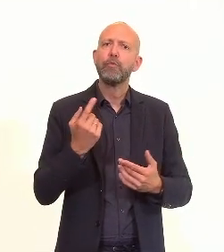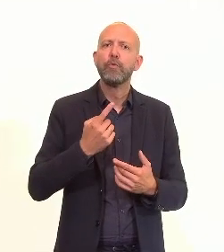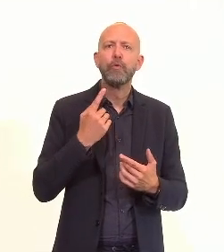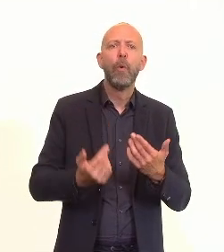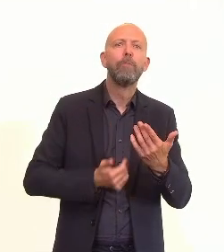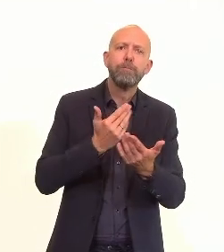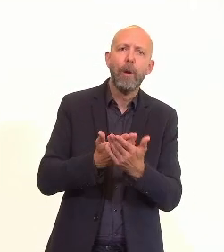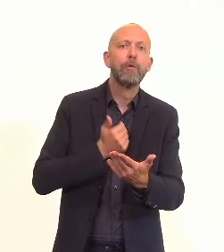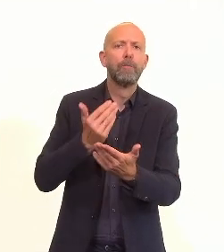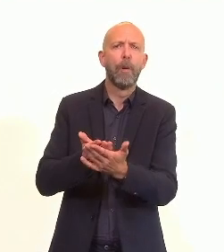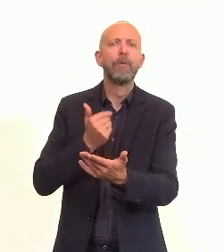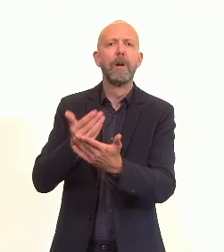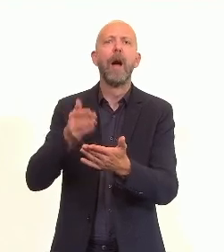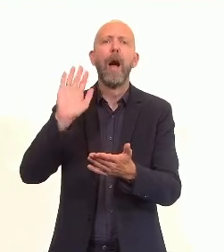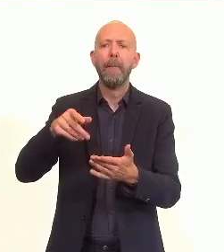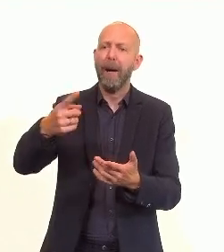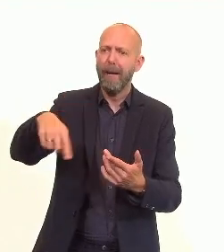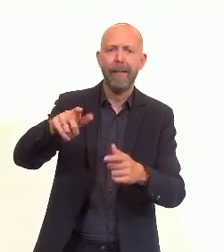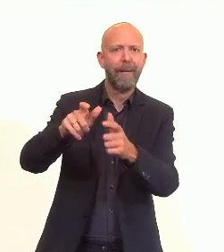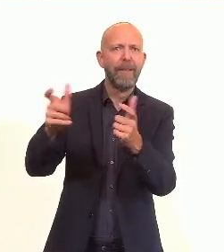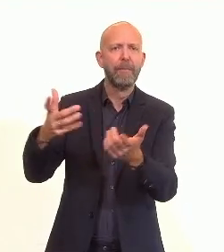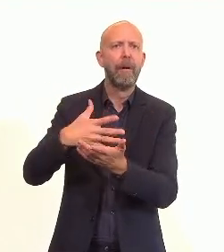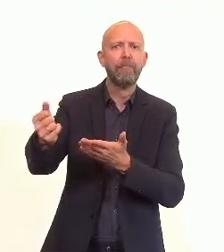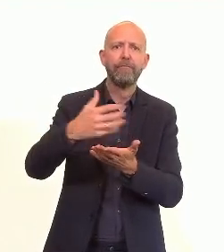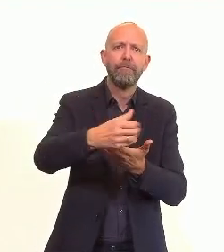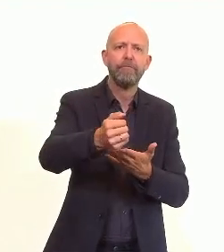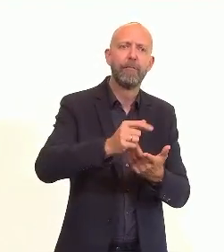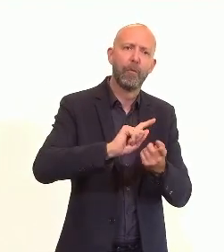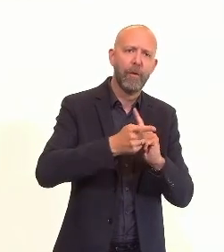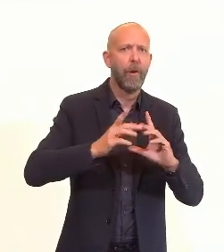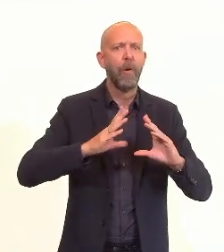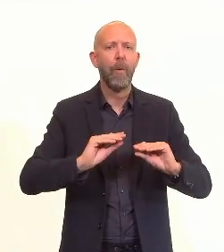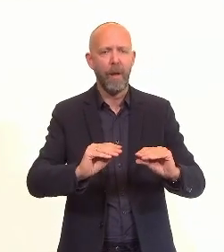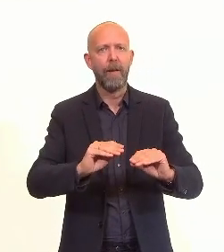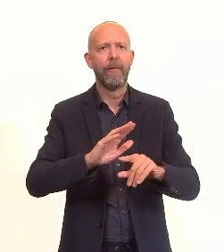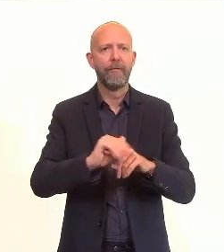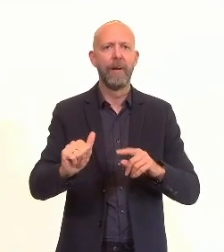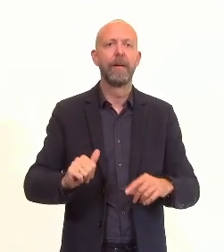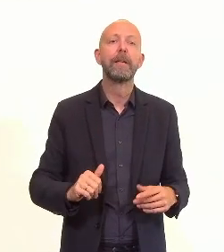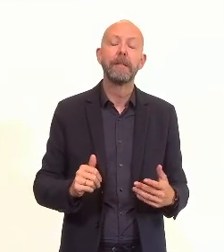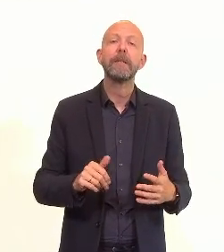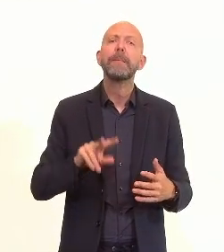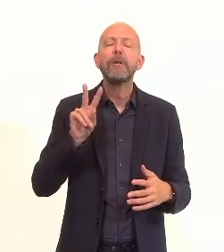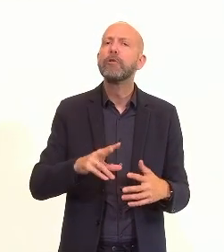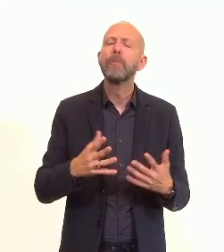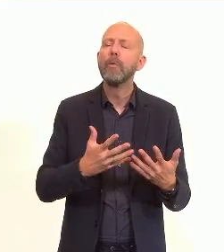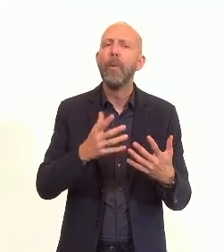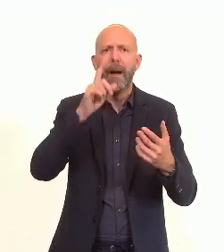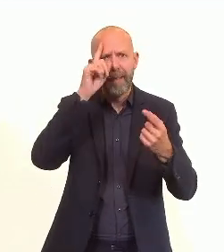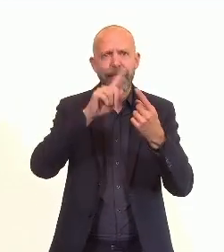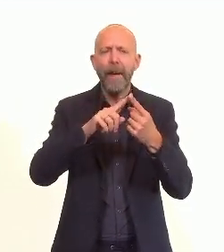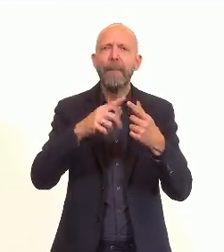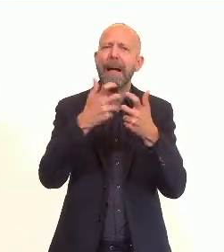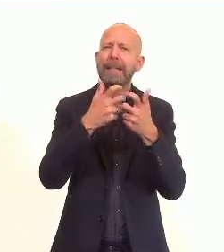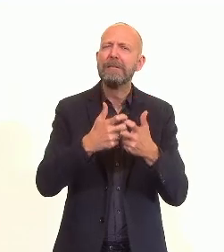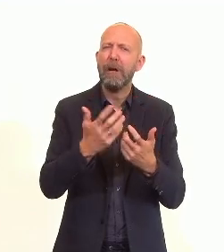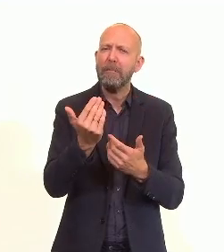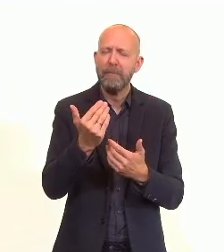après, à charge aux établissements d'en faire des mesures concrètes. C'est quoi les faire remonter. C'est quoi les thématiques, les exemples de thématiques